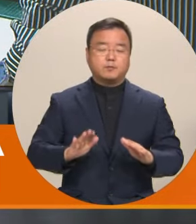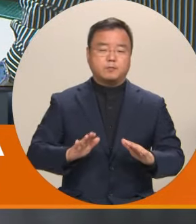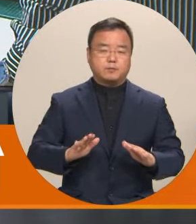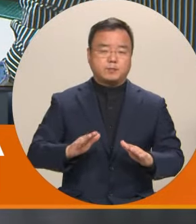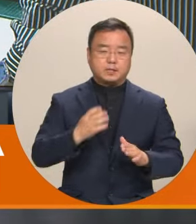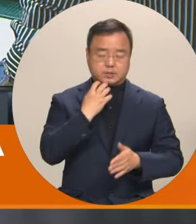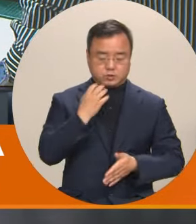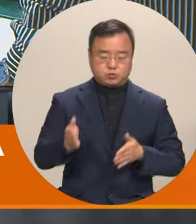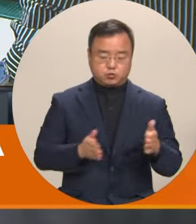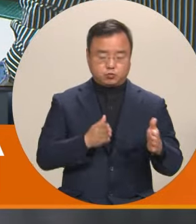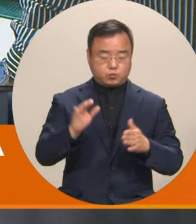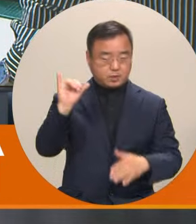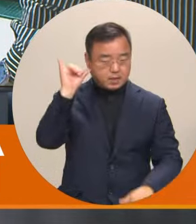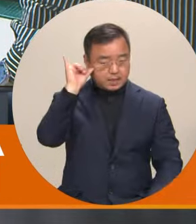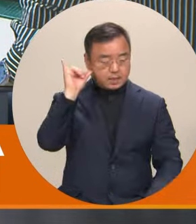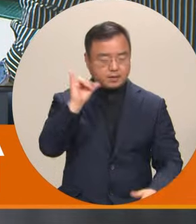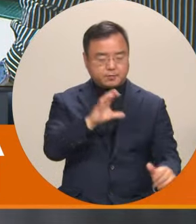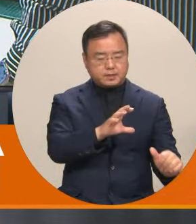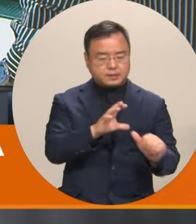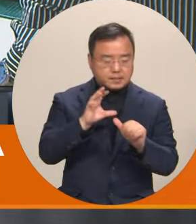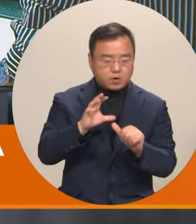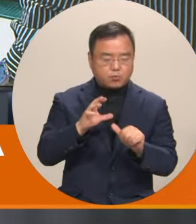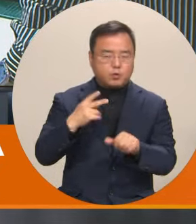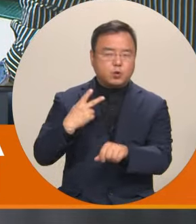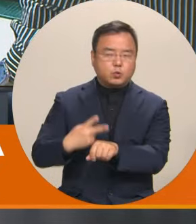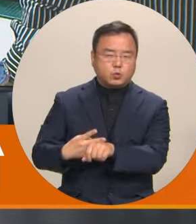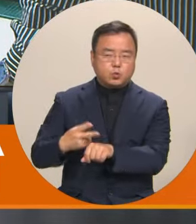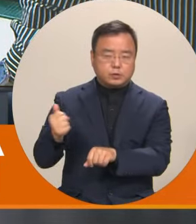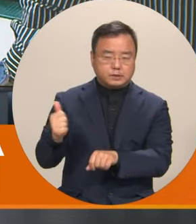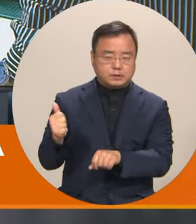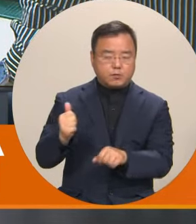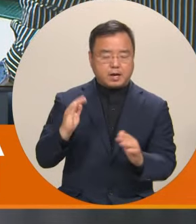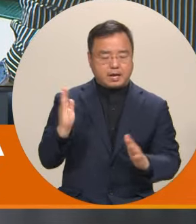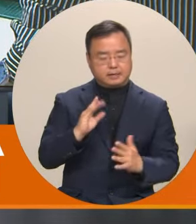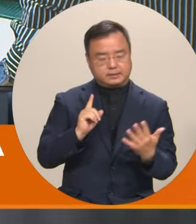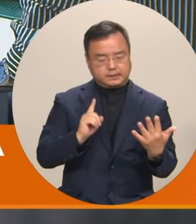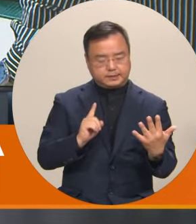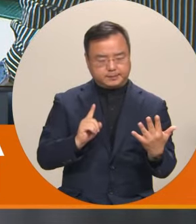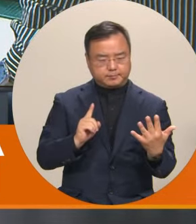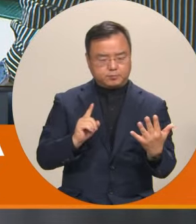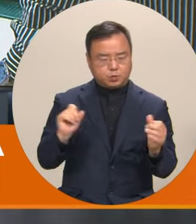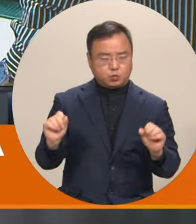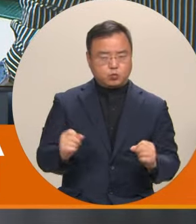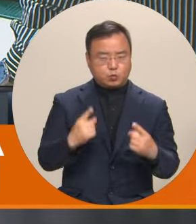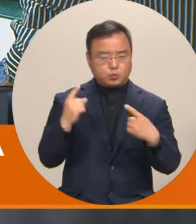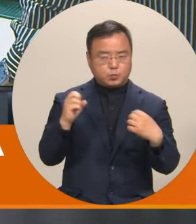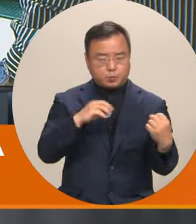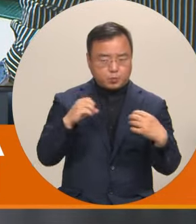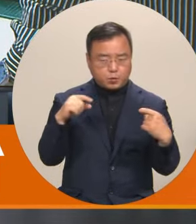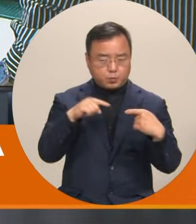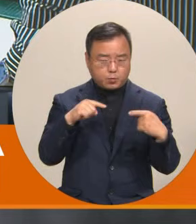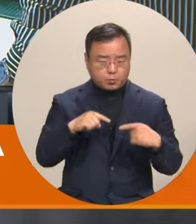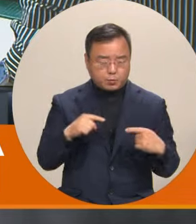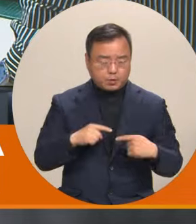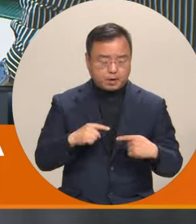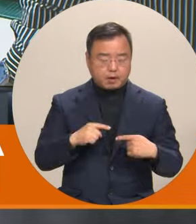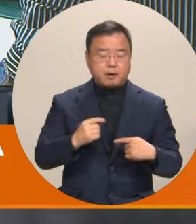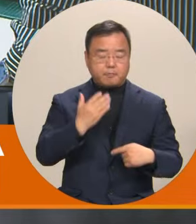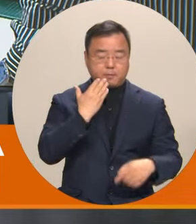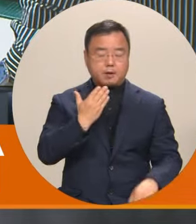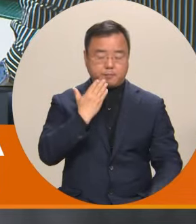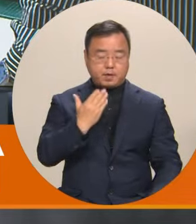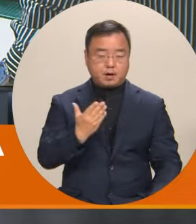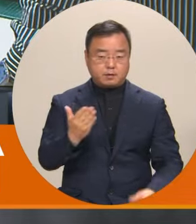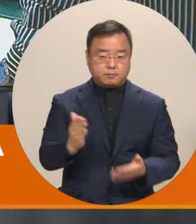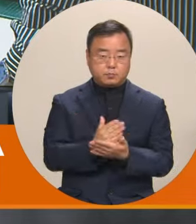플랫폼을 통해 교사와 학생이 실시간으로 소통하는 교수 학습법이 보급됐습니다 학생들의 집중도는